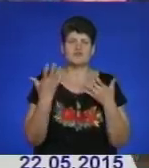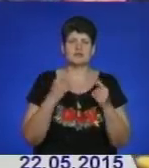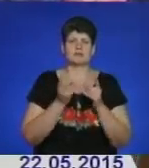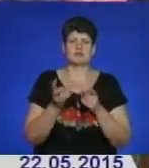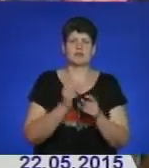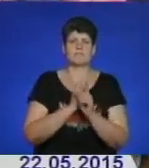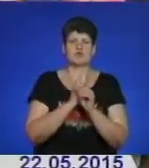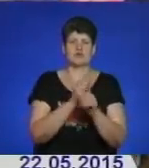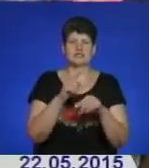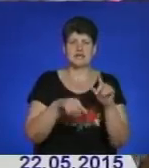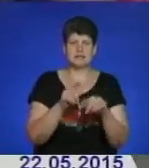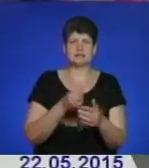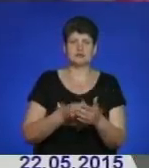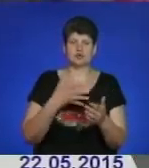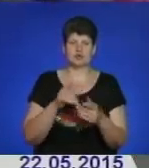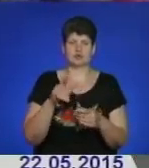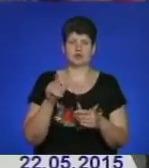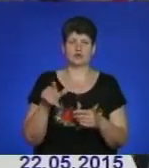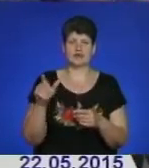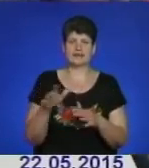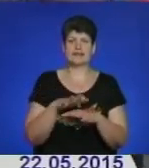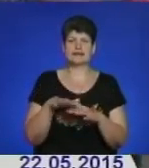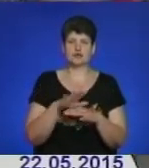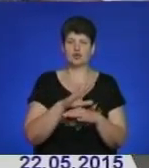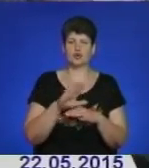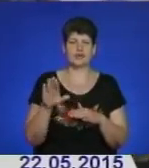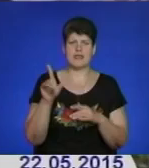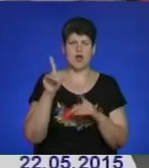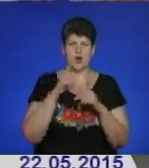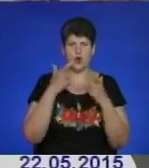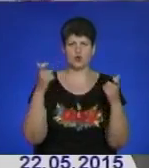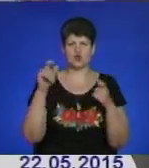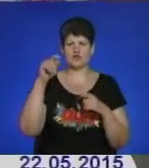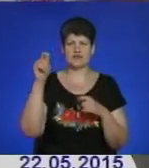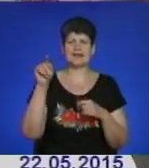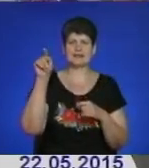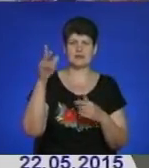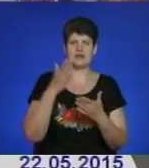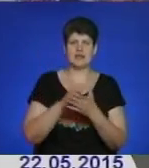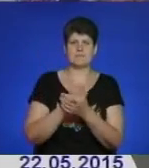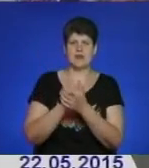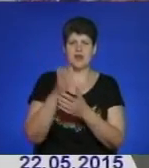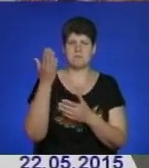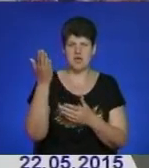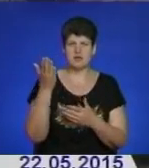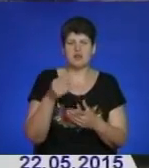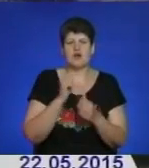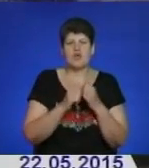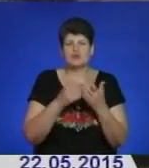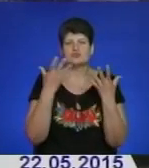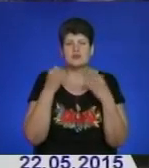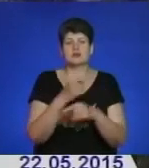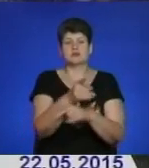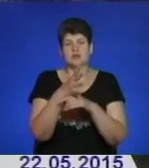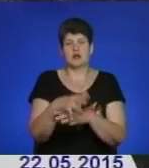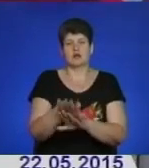провести найрідніших та найдорожчих людей на території неоголошеної війни. Туди, де триває перемир'я, але кожного дня лунають постріли